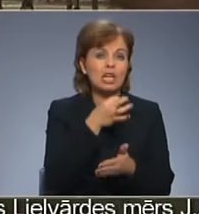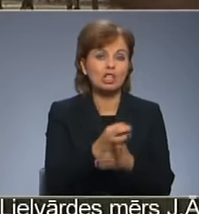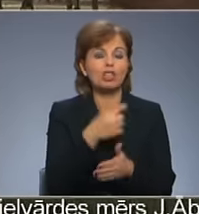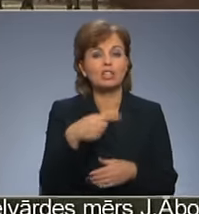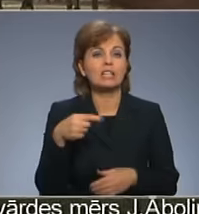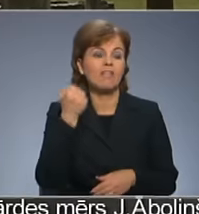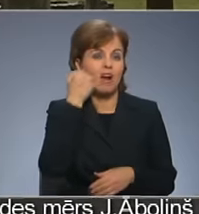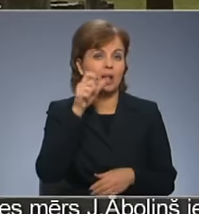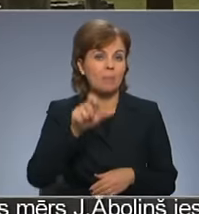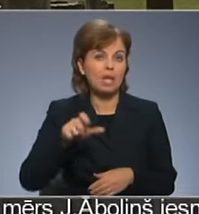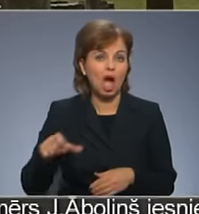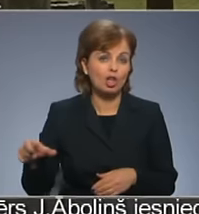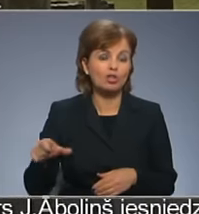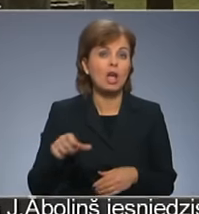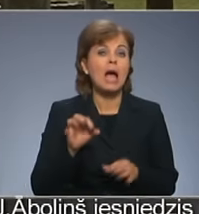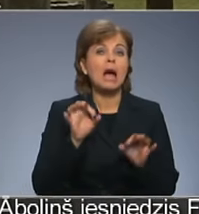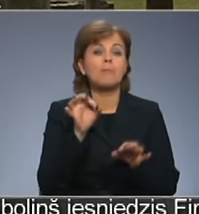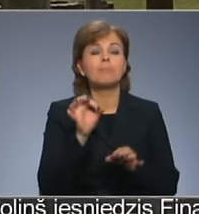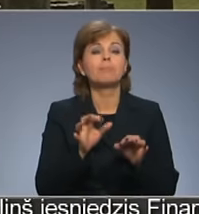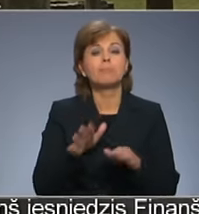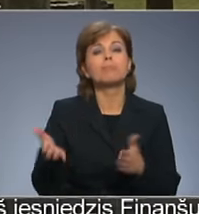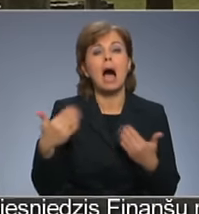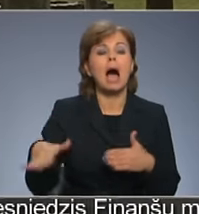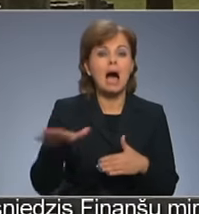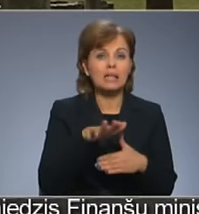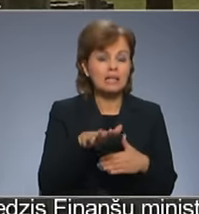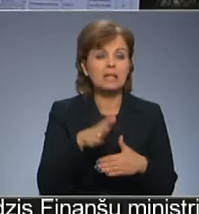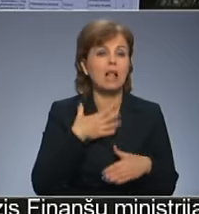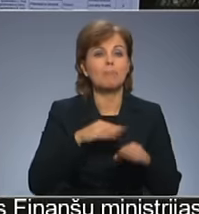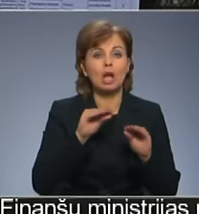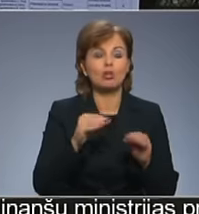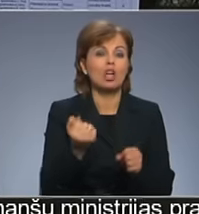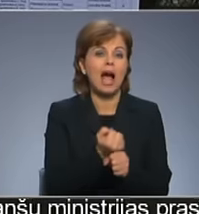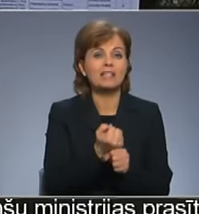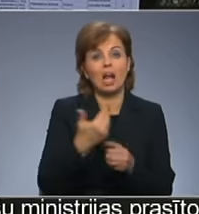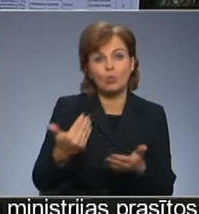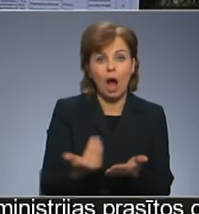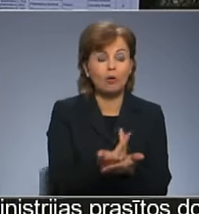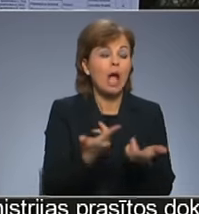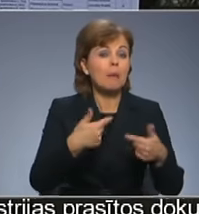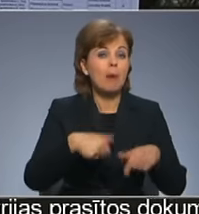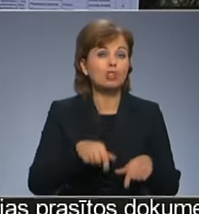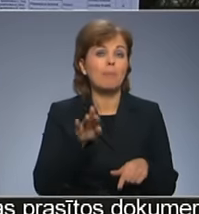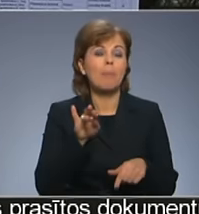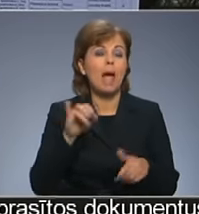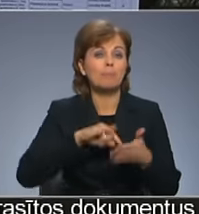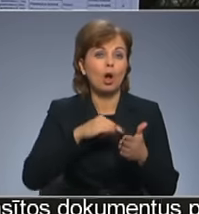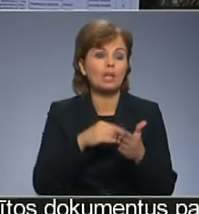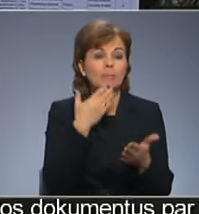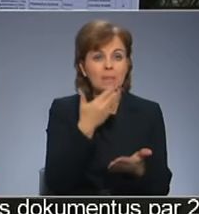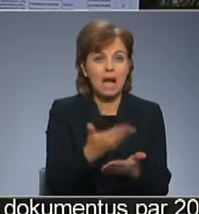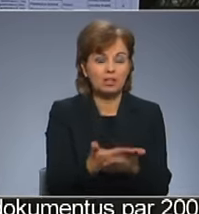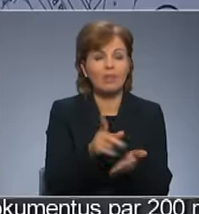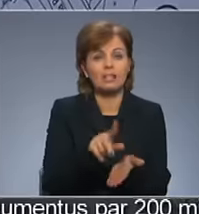citi valmierieši. Tiesa parka labiekārtošanas projekts gan būs jāizstrādā no jauna, jo pašreizējais CIABM projekts piedāvātais